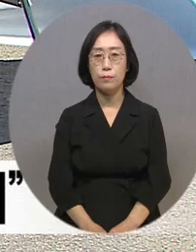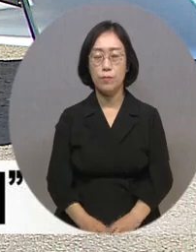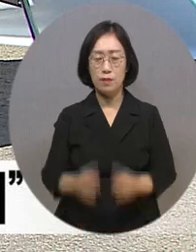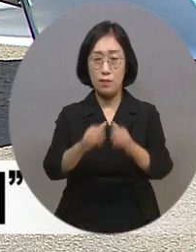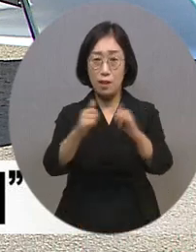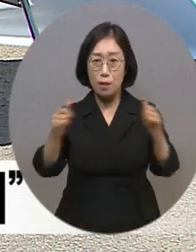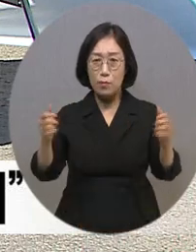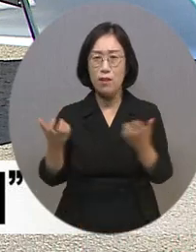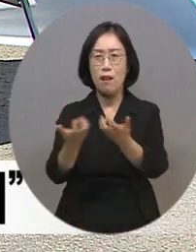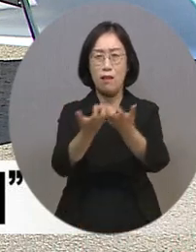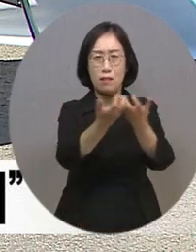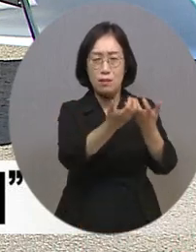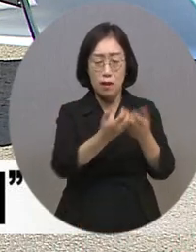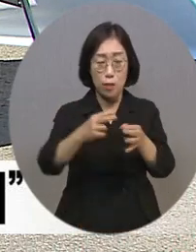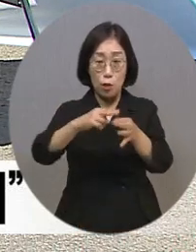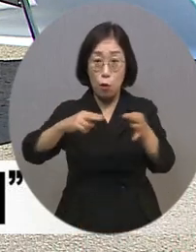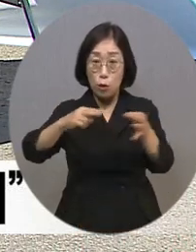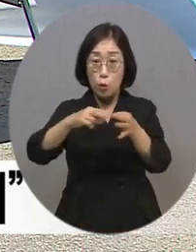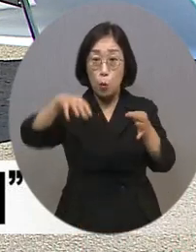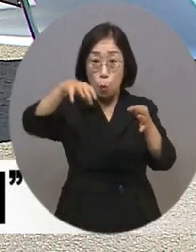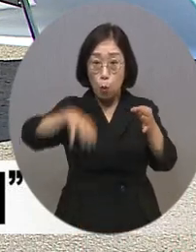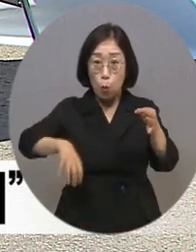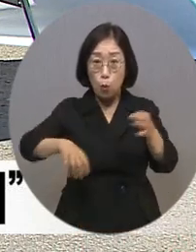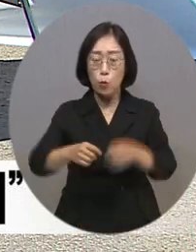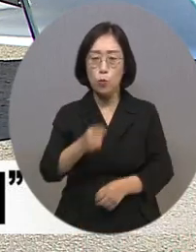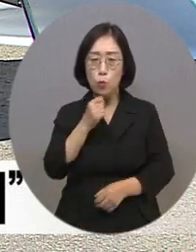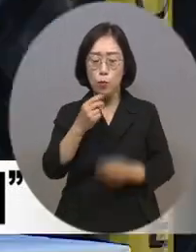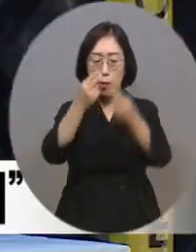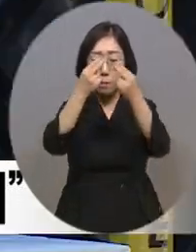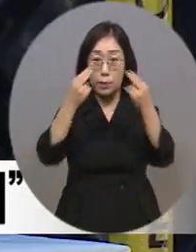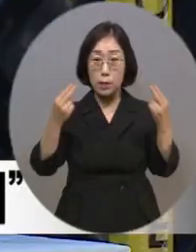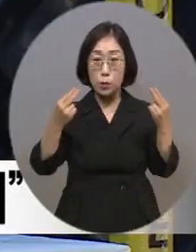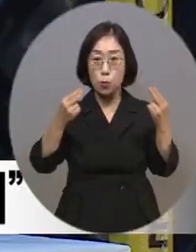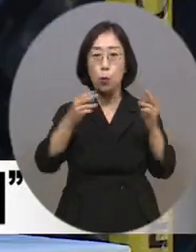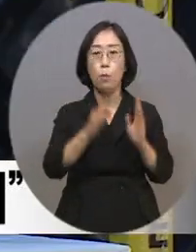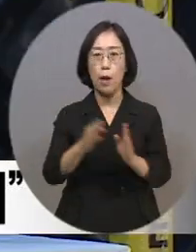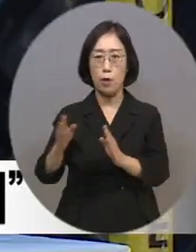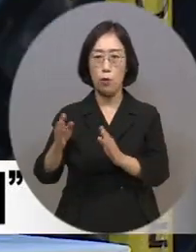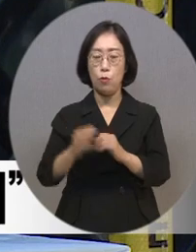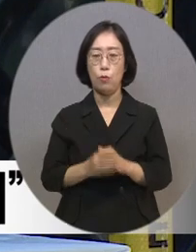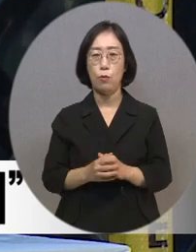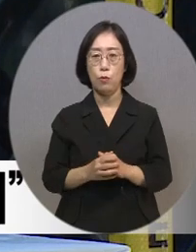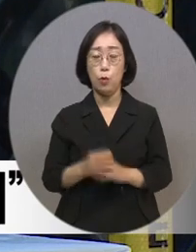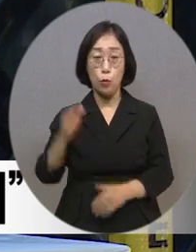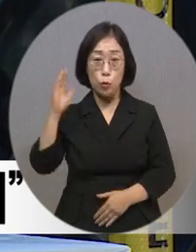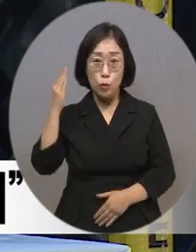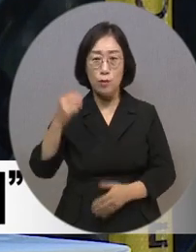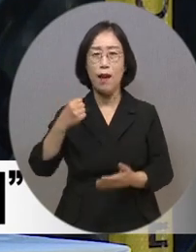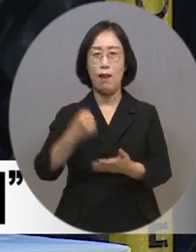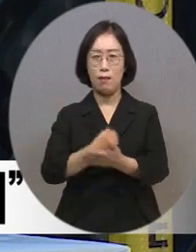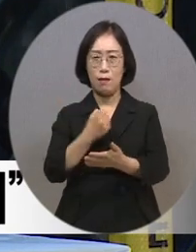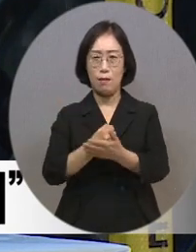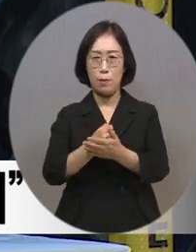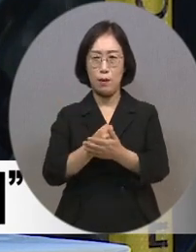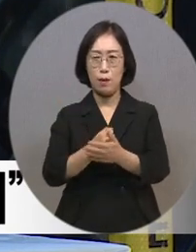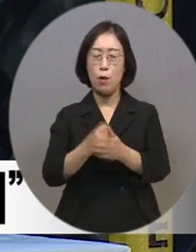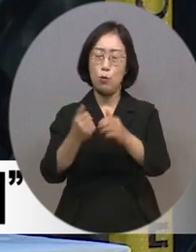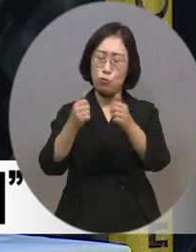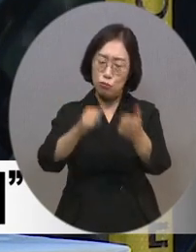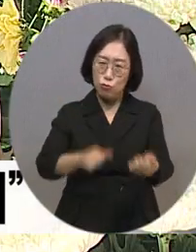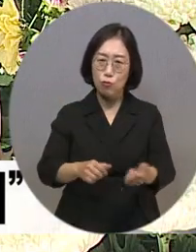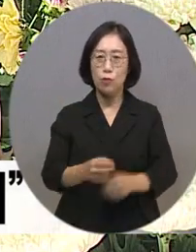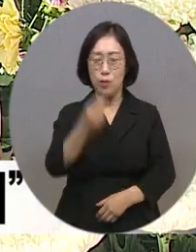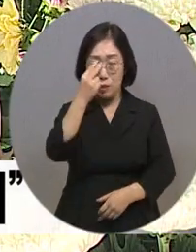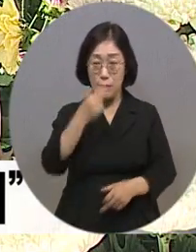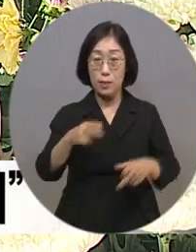사람들로 붐비는 여의도 한가운데 자그마한 빈소가 마련됐습니다. 최근 안타깝게 생을 마감한